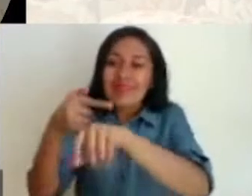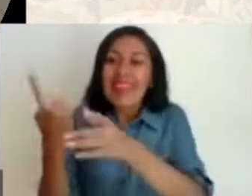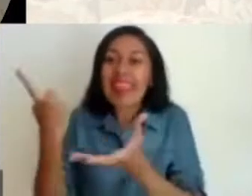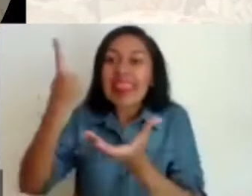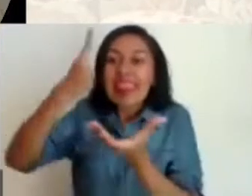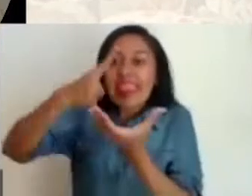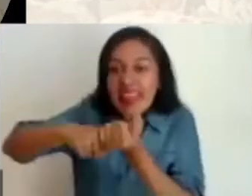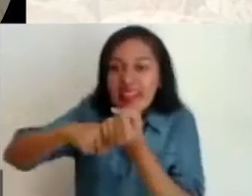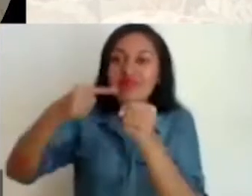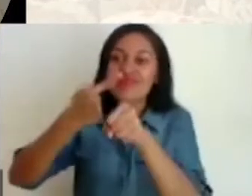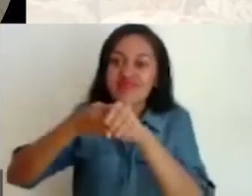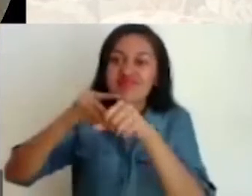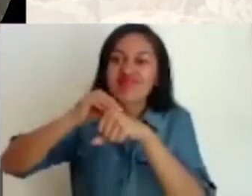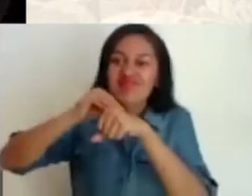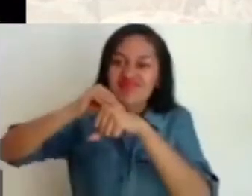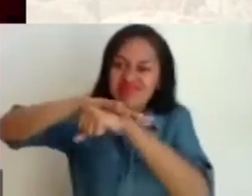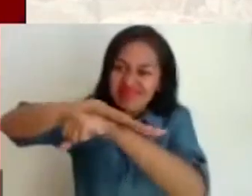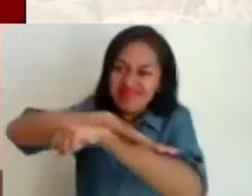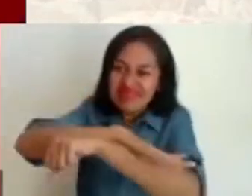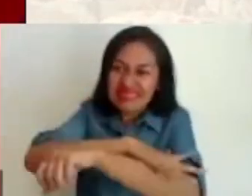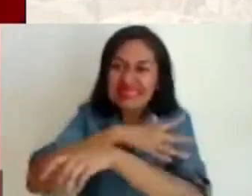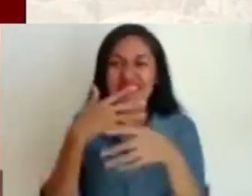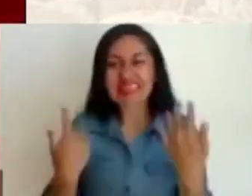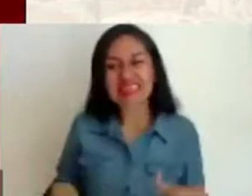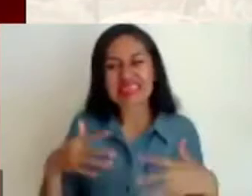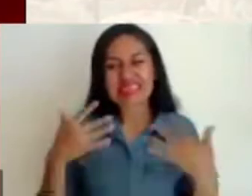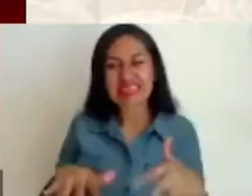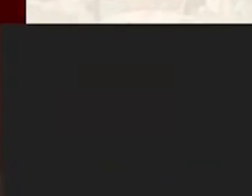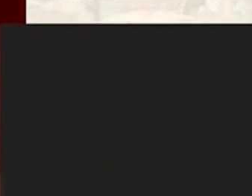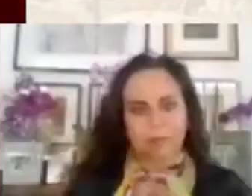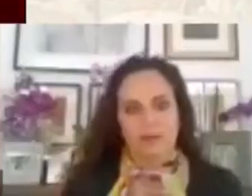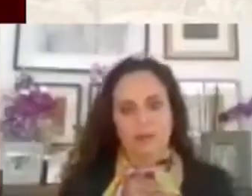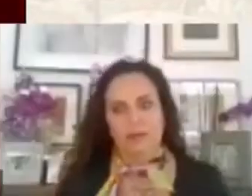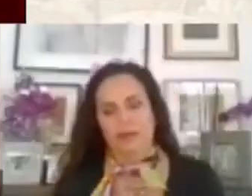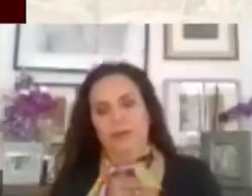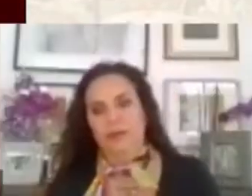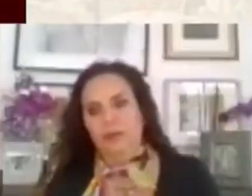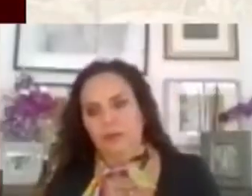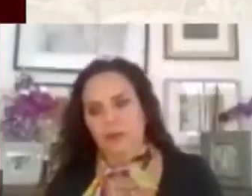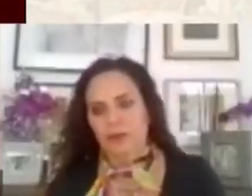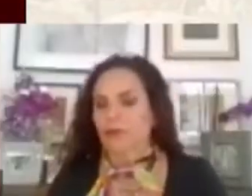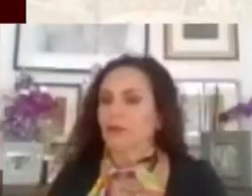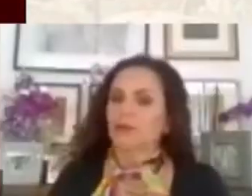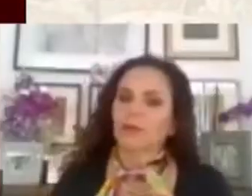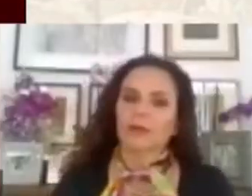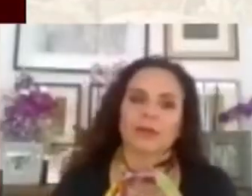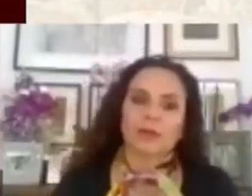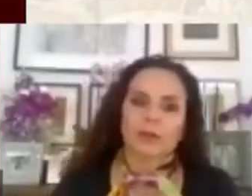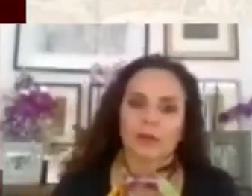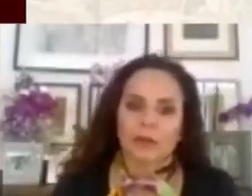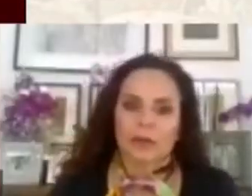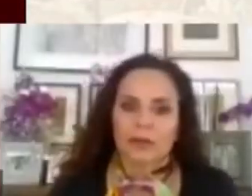epidemico ove si è infettato il ratto comune o ratto nero che vediamo in alto nell'immagine,